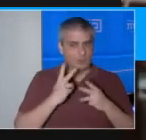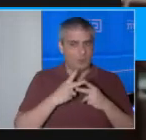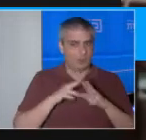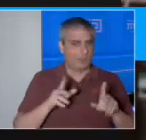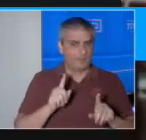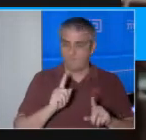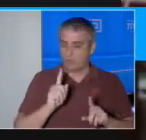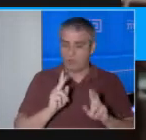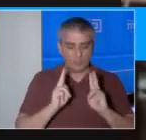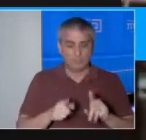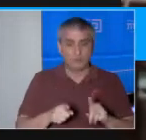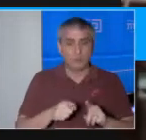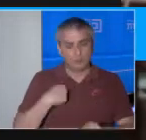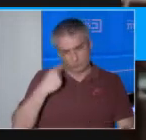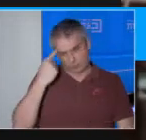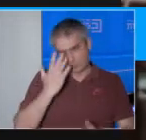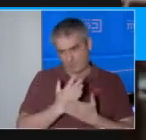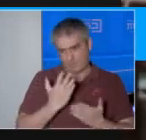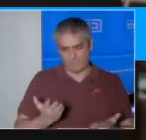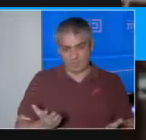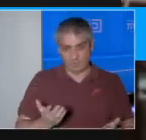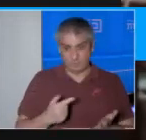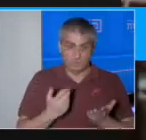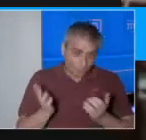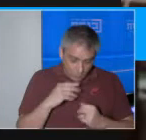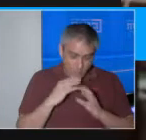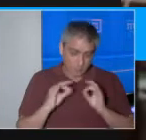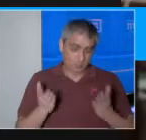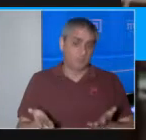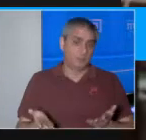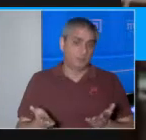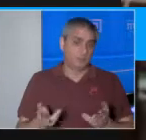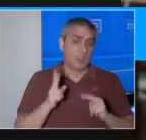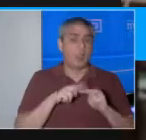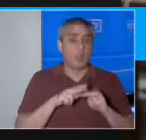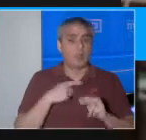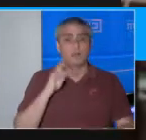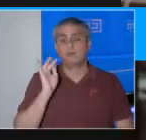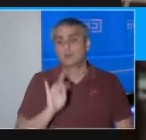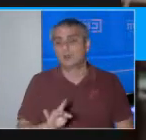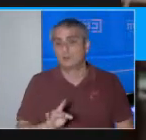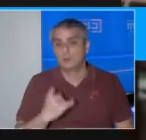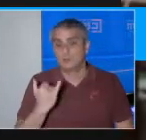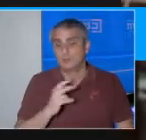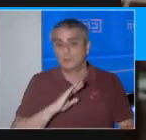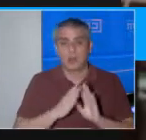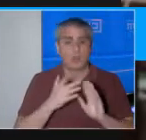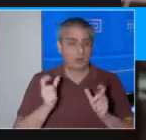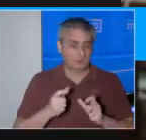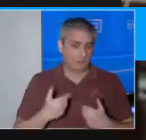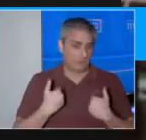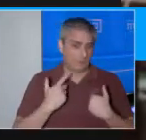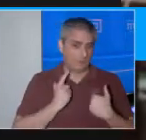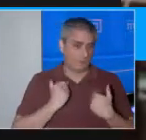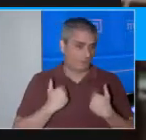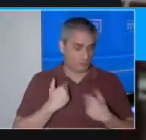למגפה, הוא לא יעצור אותה, רואים את זה גם עכשיו. אז בואו נתחיל מזה. לאחר מכן התנגדנו באופן שיטתי לכל הסגרים, גם אני